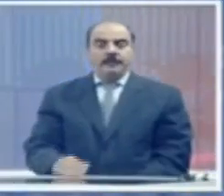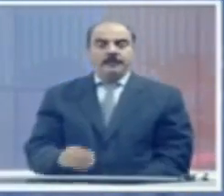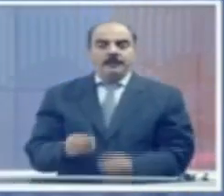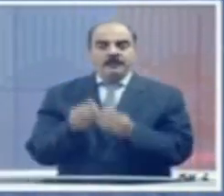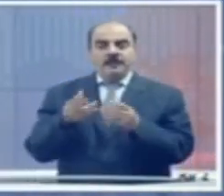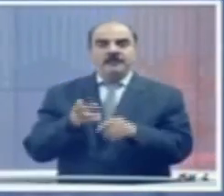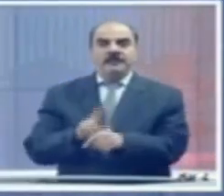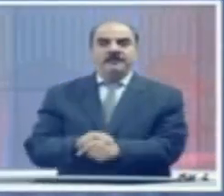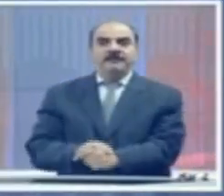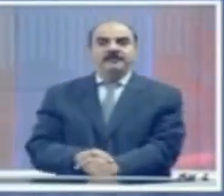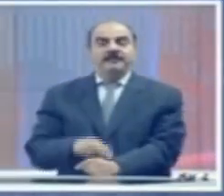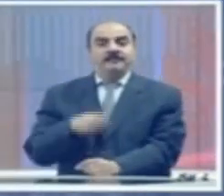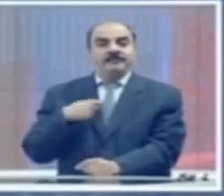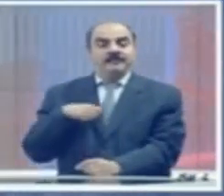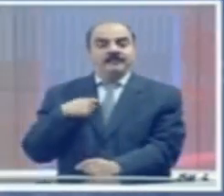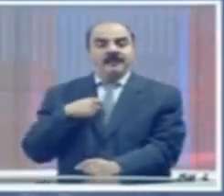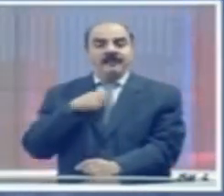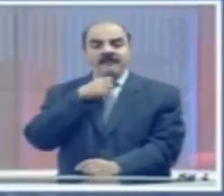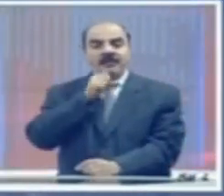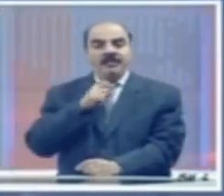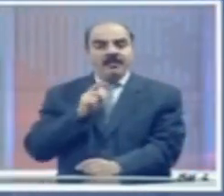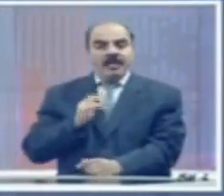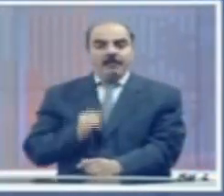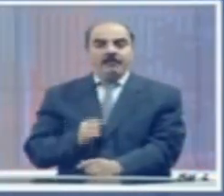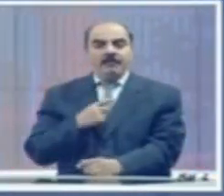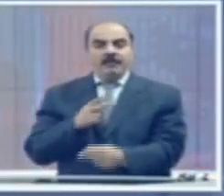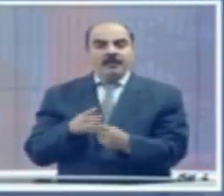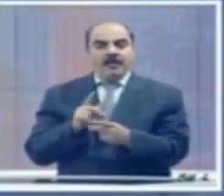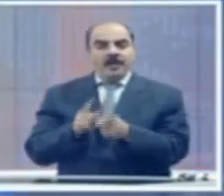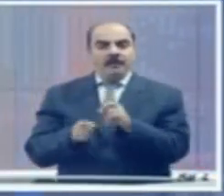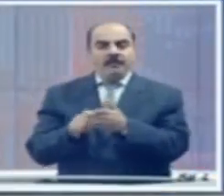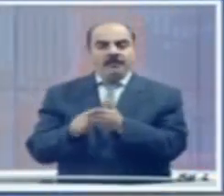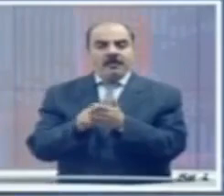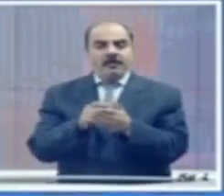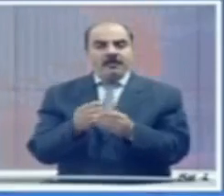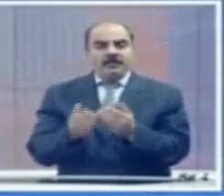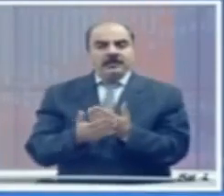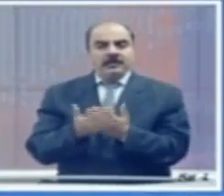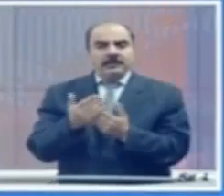نجدد التحية. قالت الرئاسة الفرنسية إنه لم يتم